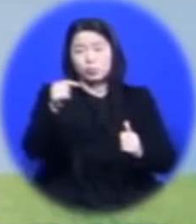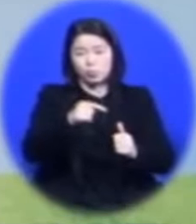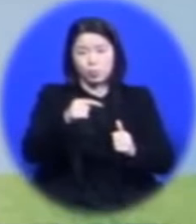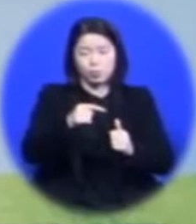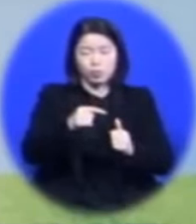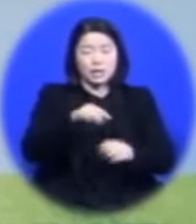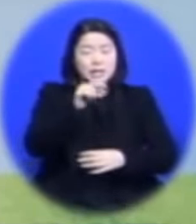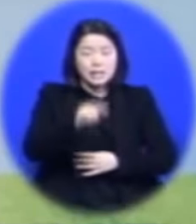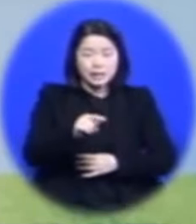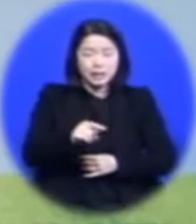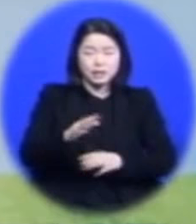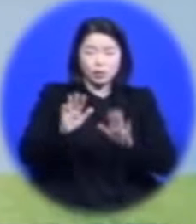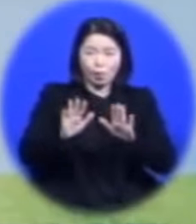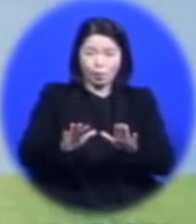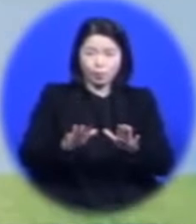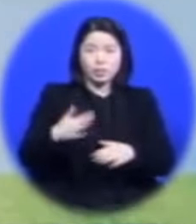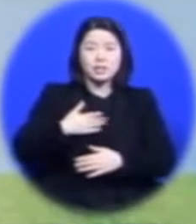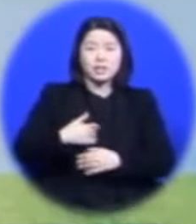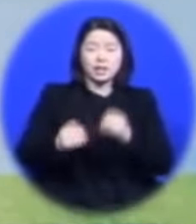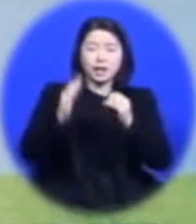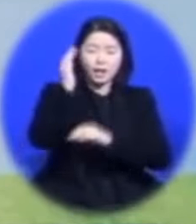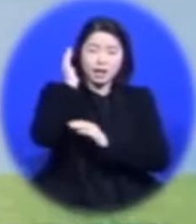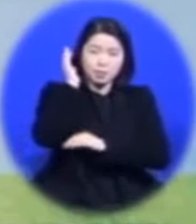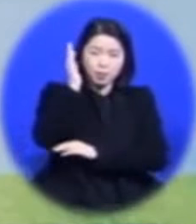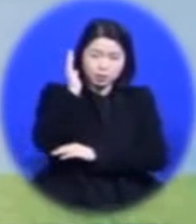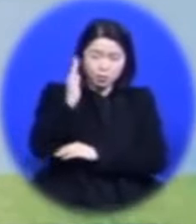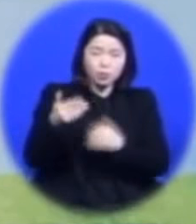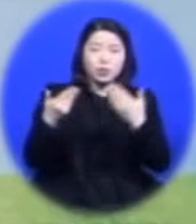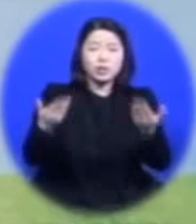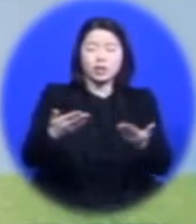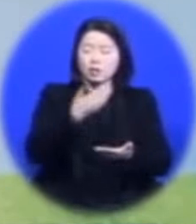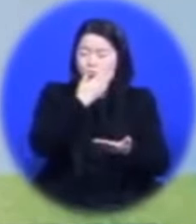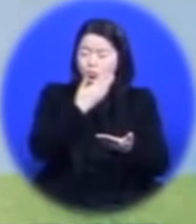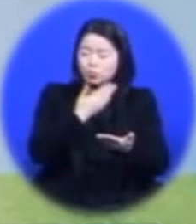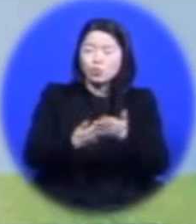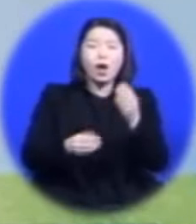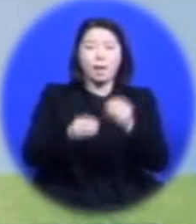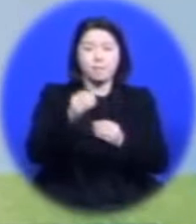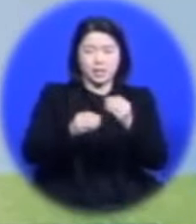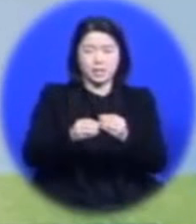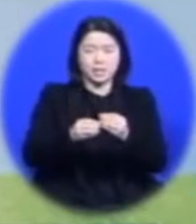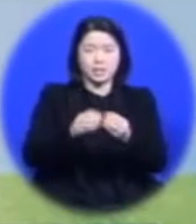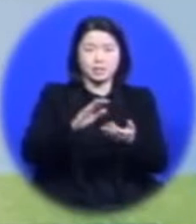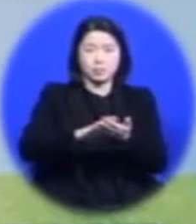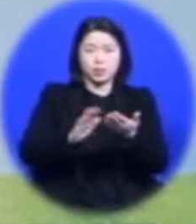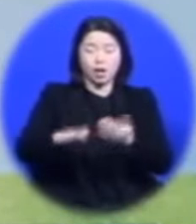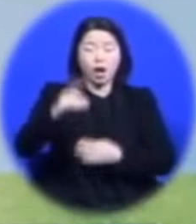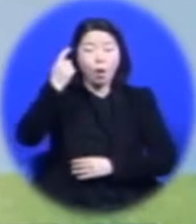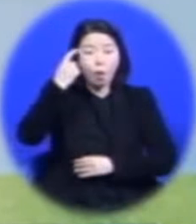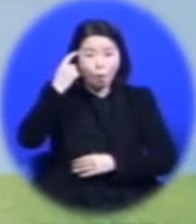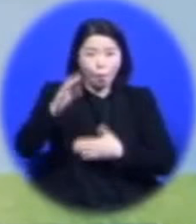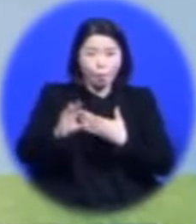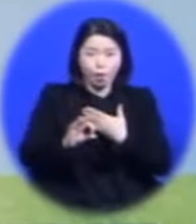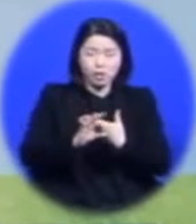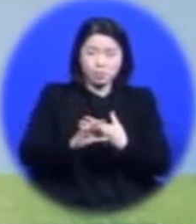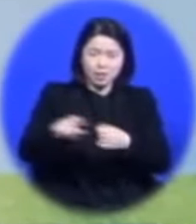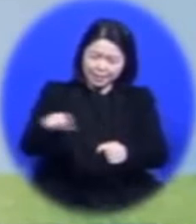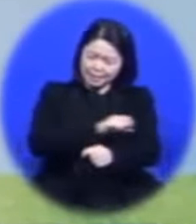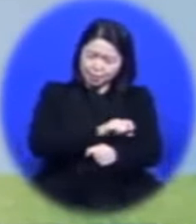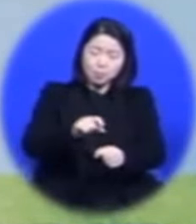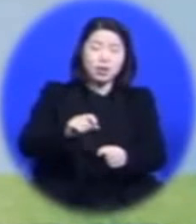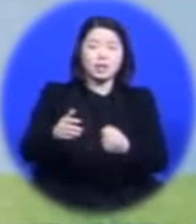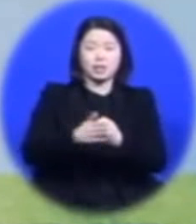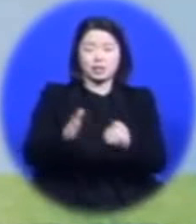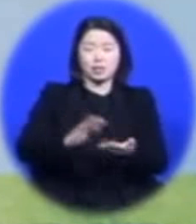이것이 오늘 제가 설교해 될 중요한 메시지라는 겁니다 왜 그런가 하면 매우 특별하기